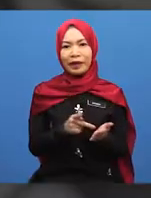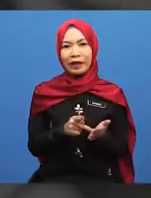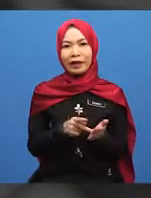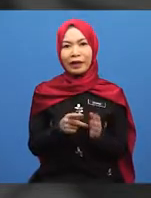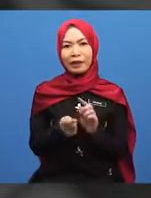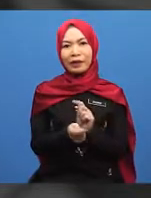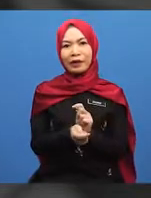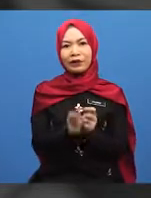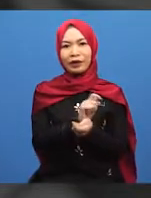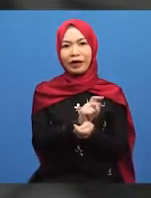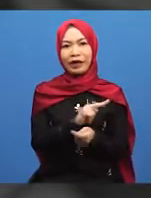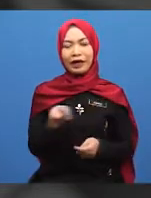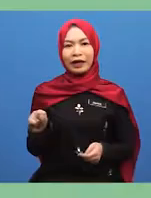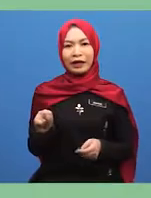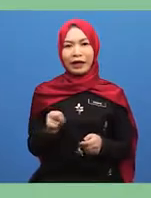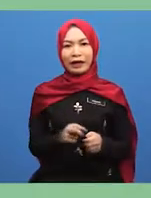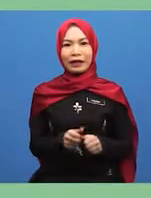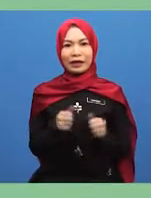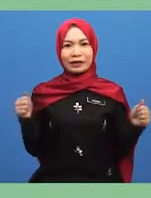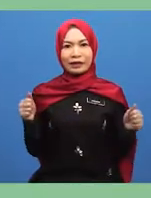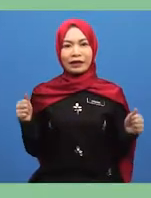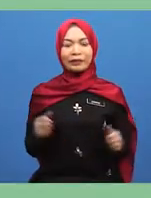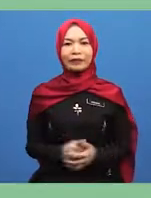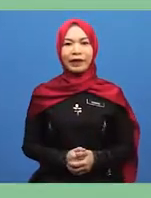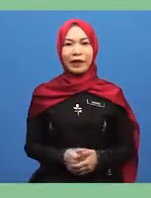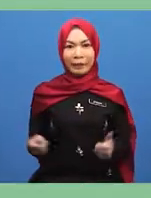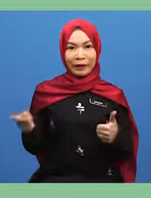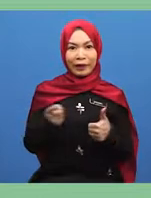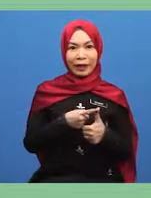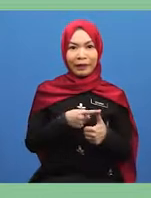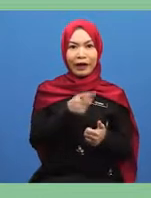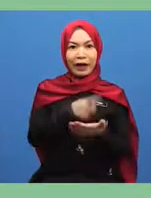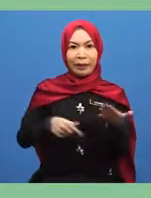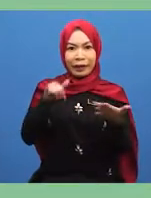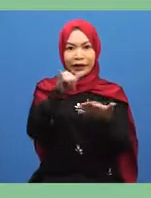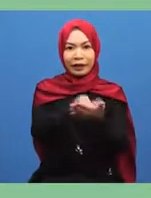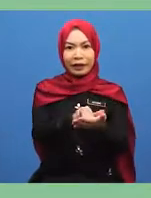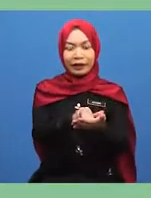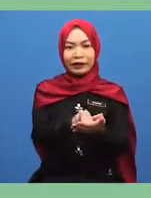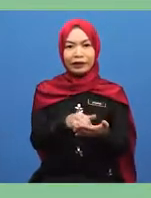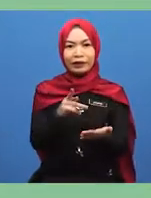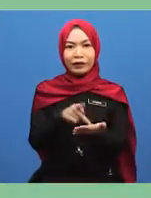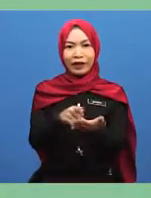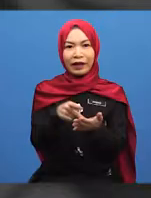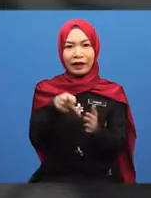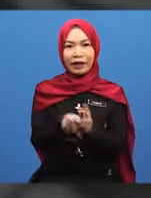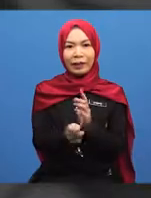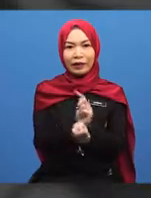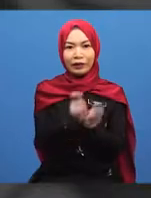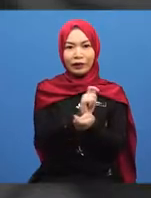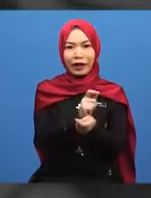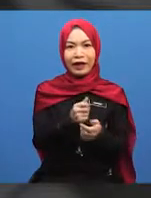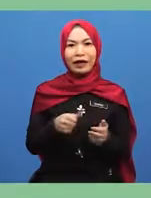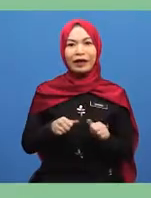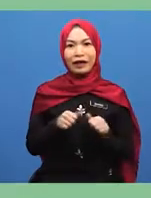Jadi, marilah kita mula dengan topik pertama iaitu apa itu kadar pertukaran asing.